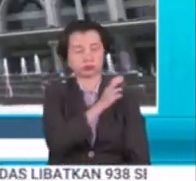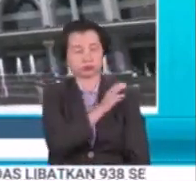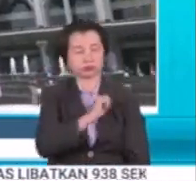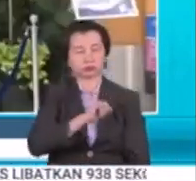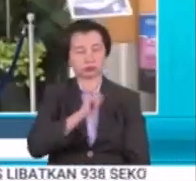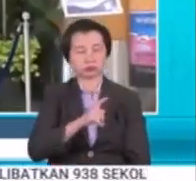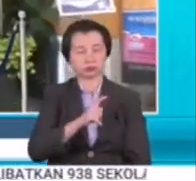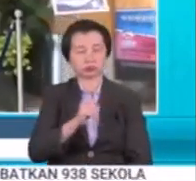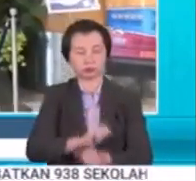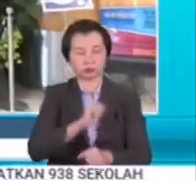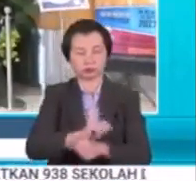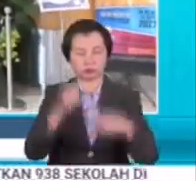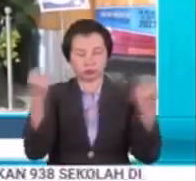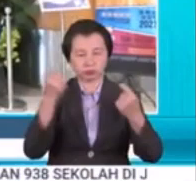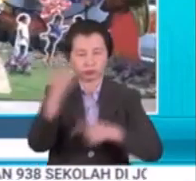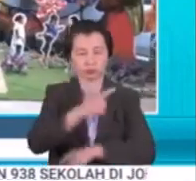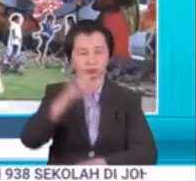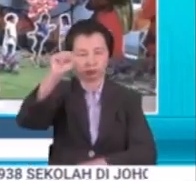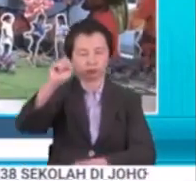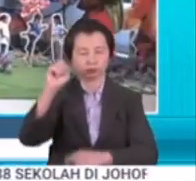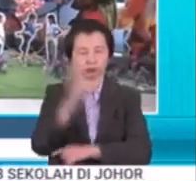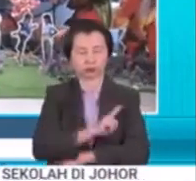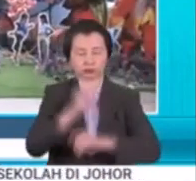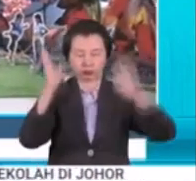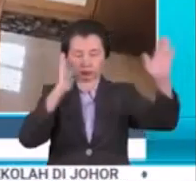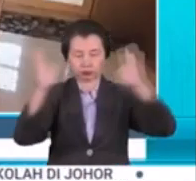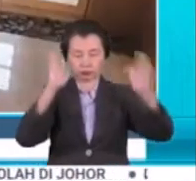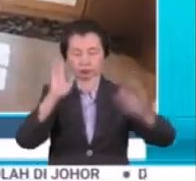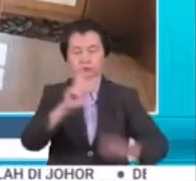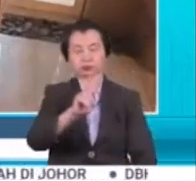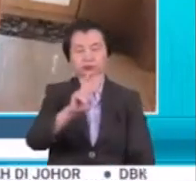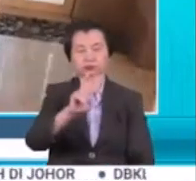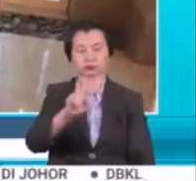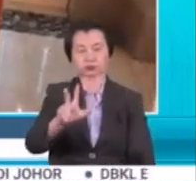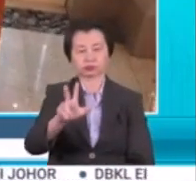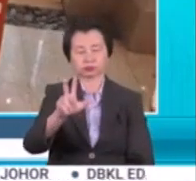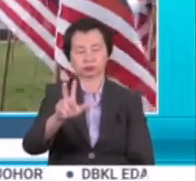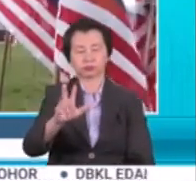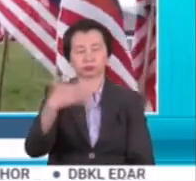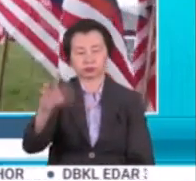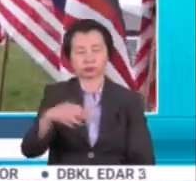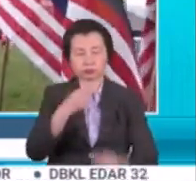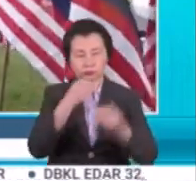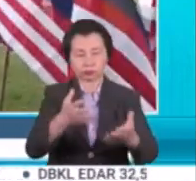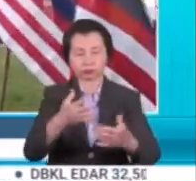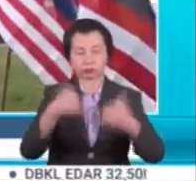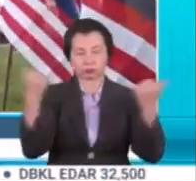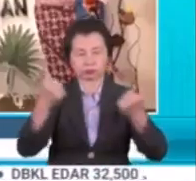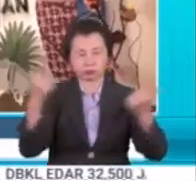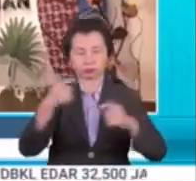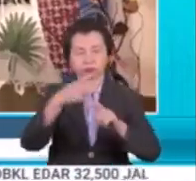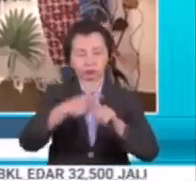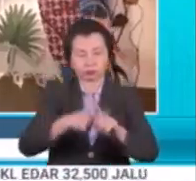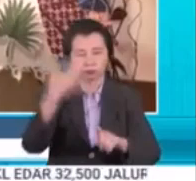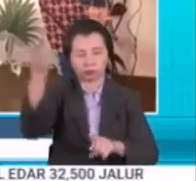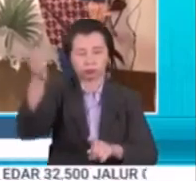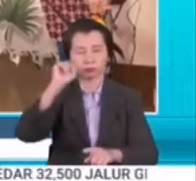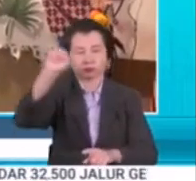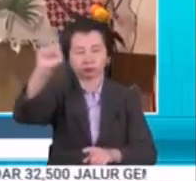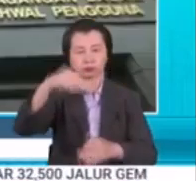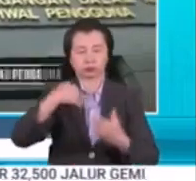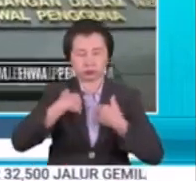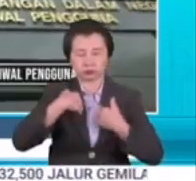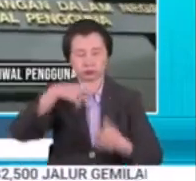Hari kebangsaan dan hari Malaysia 2023 acara sambutan hari kebangsaan yang akan langsung